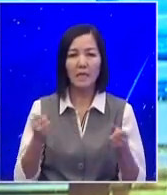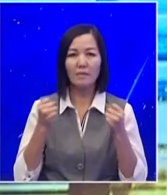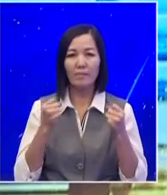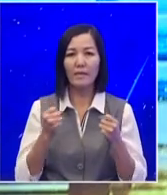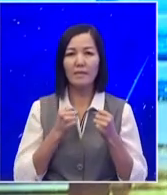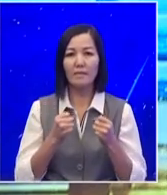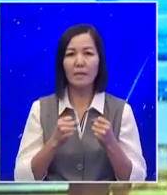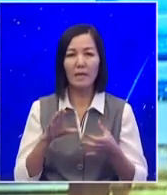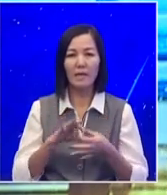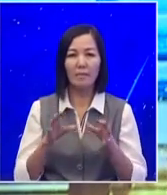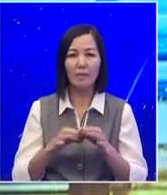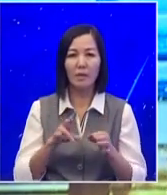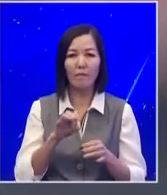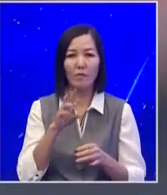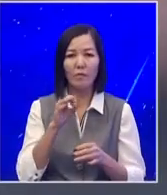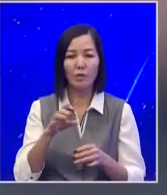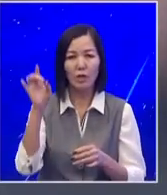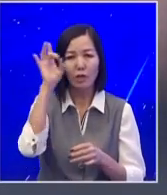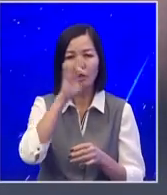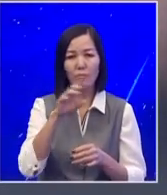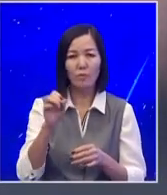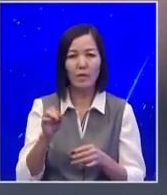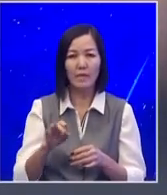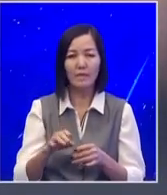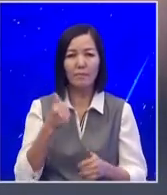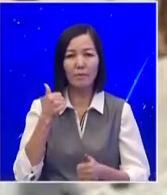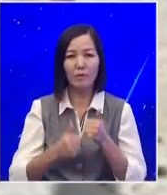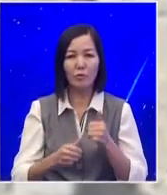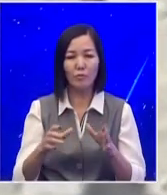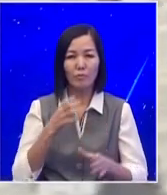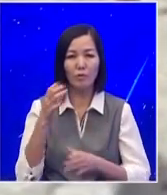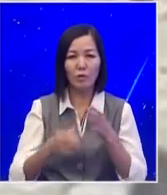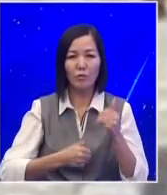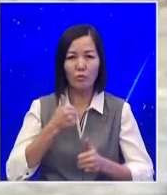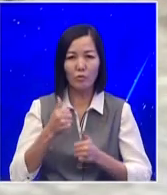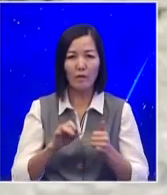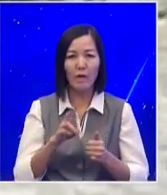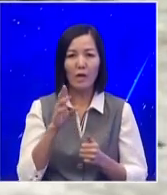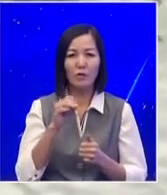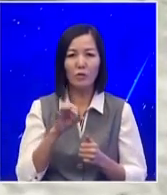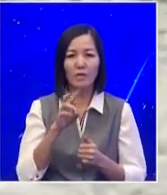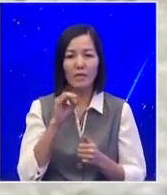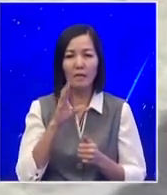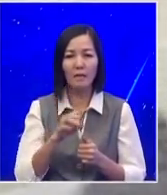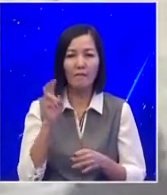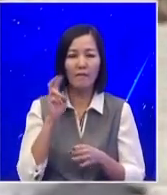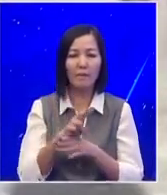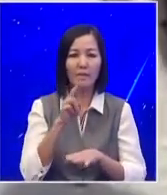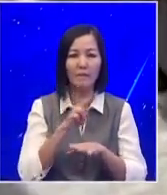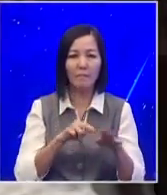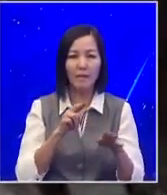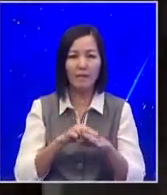бронзовый призер Олимпиады в Лондоне, чемпион Азии, чемпион и призер международных турниров. Акжурек Танатаров